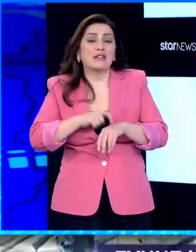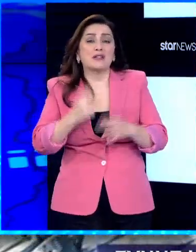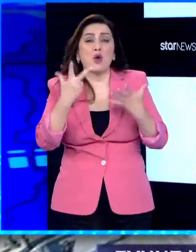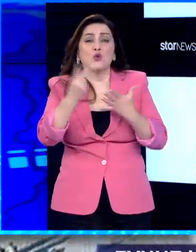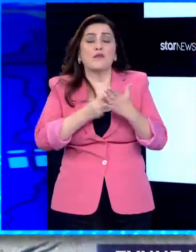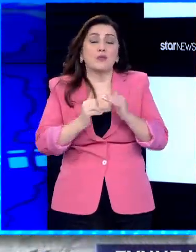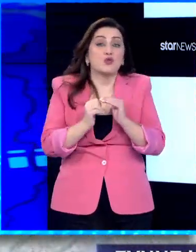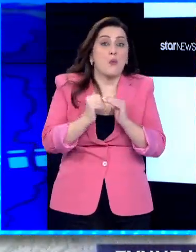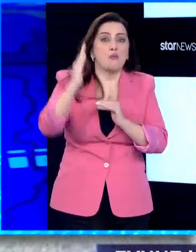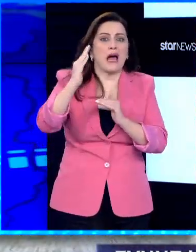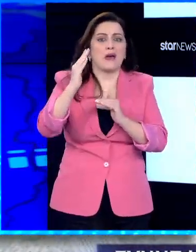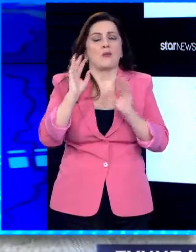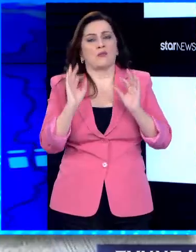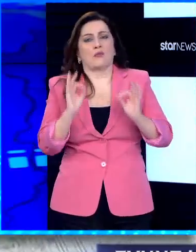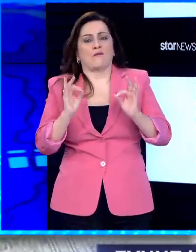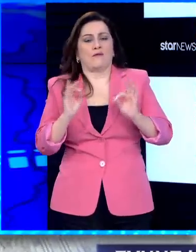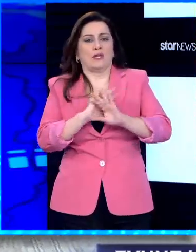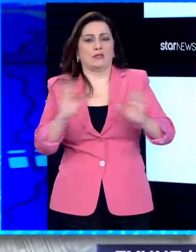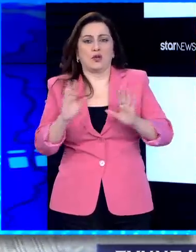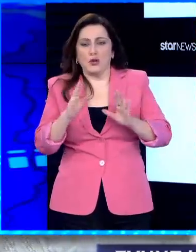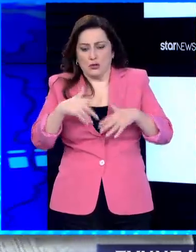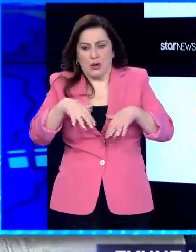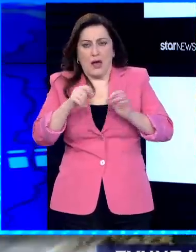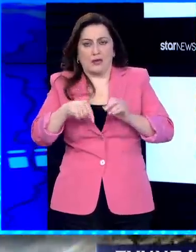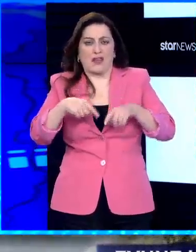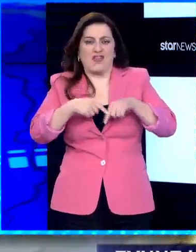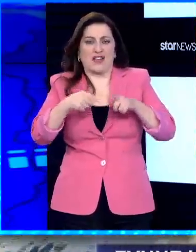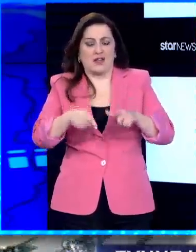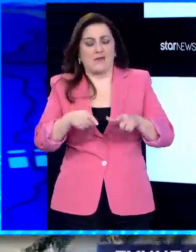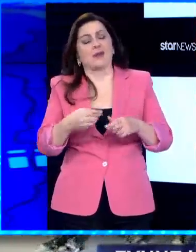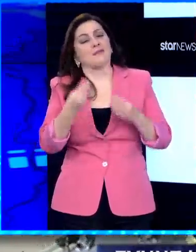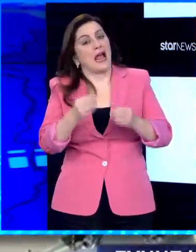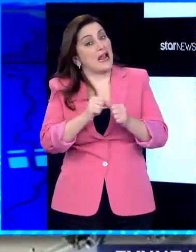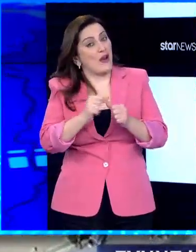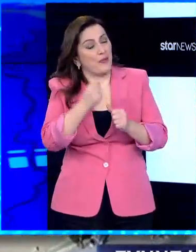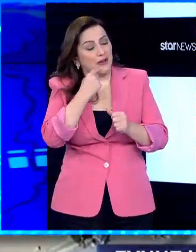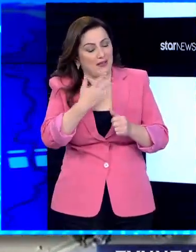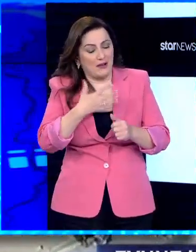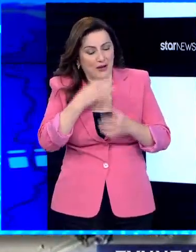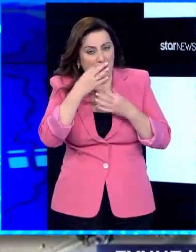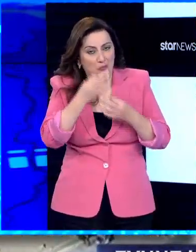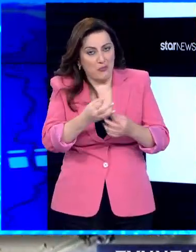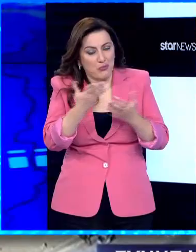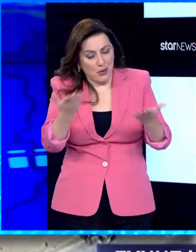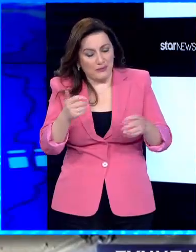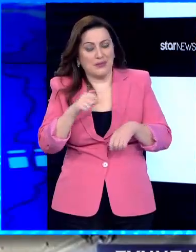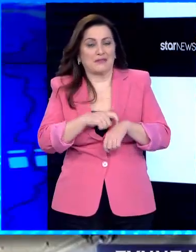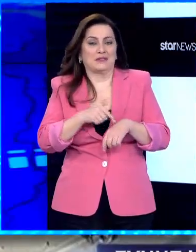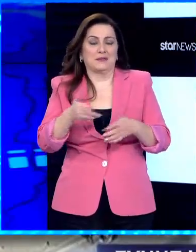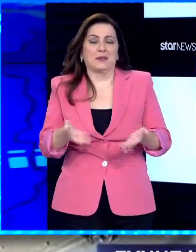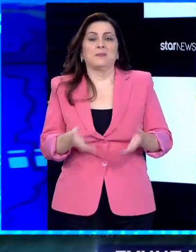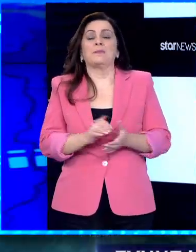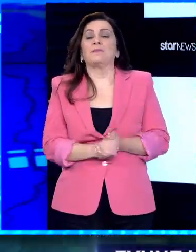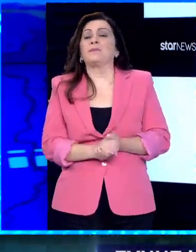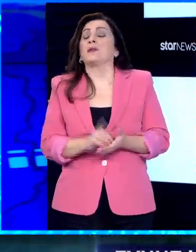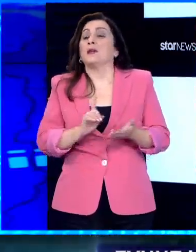από τα κανονικά επίπεδα για το πρώτο δεκαήμερο του Δεκεμβρίου. Καλό μήνα επευκαιρίας κιόλας. Καλό μήνα. Μιας και το αναφέραμε. Κατά